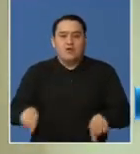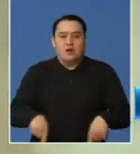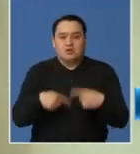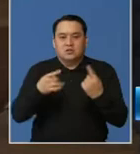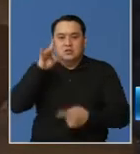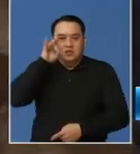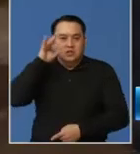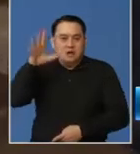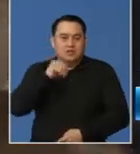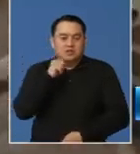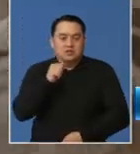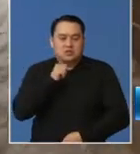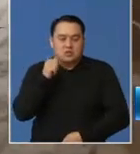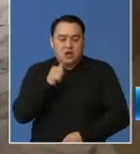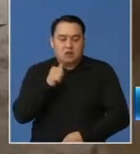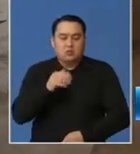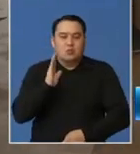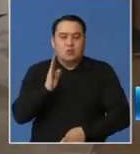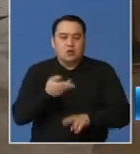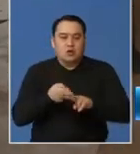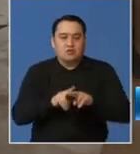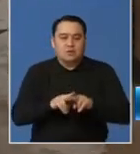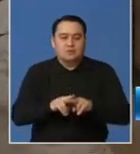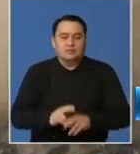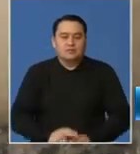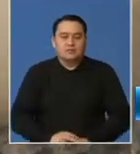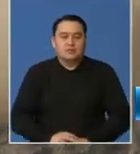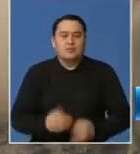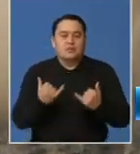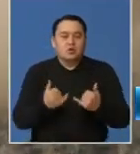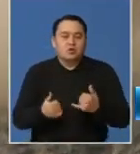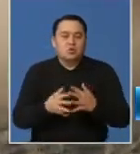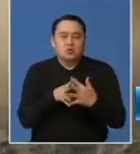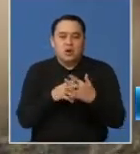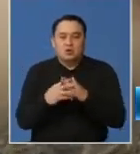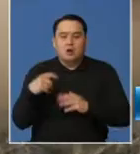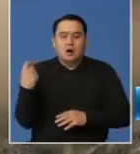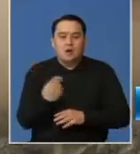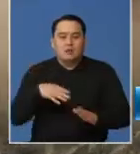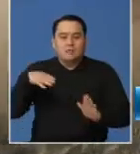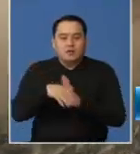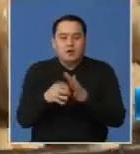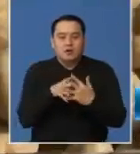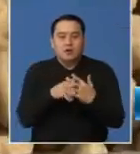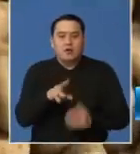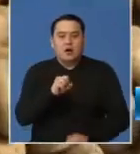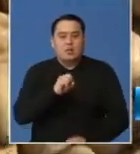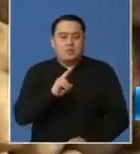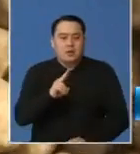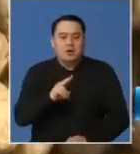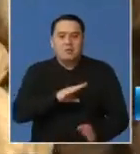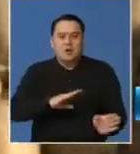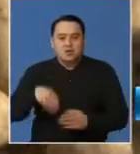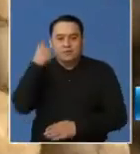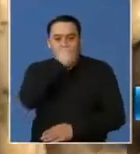возвращает себе былую славу самого свекловодческого региона страны. Еще один агропроект успешно внедряется в Раимбекском районе. В ушедшем